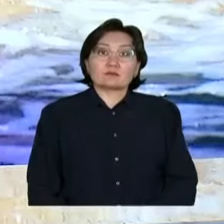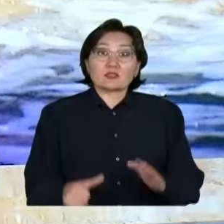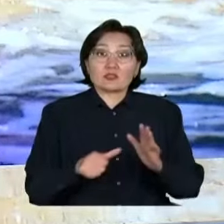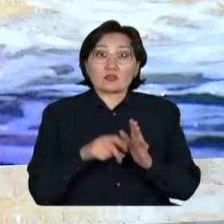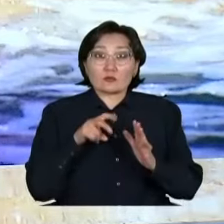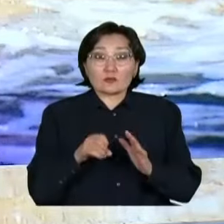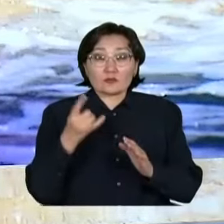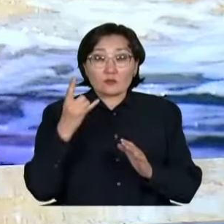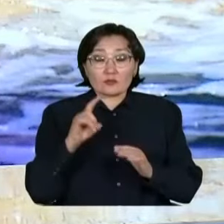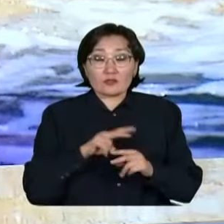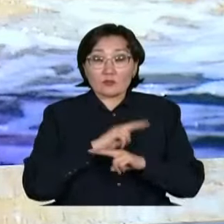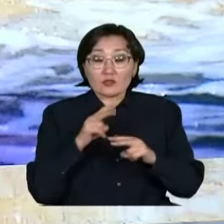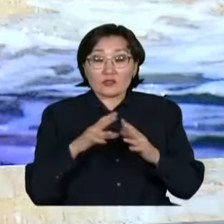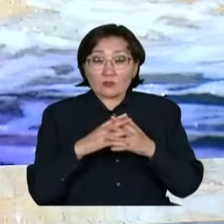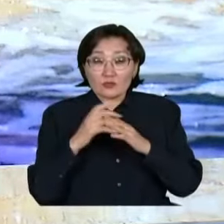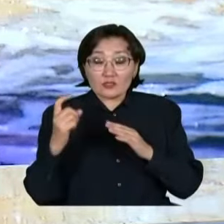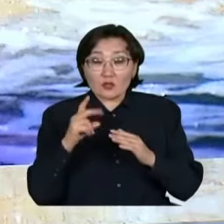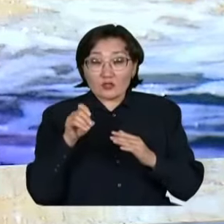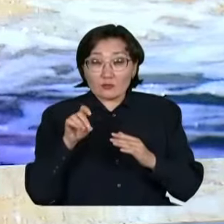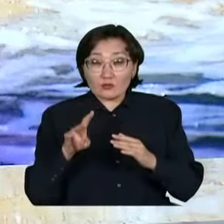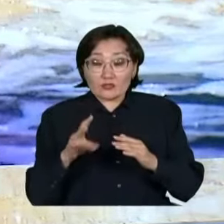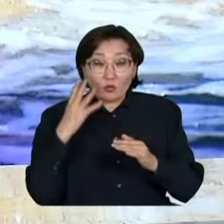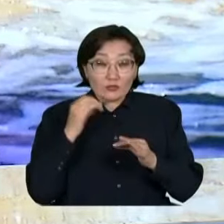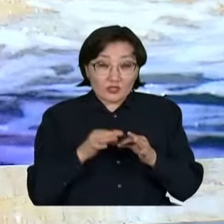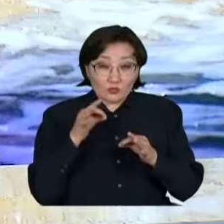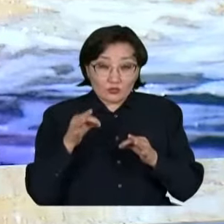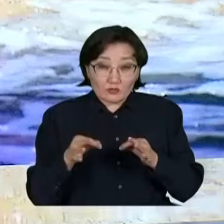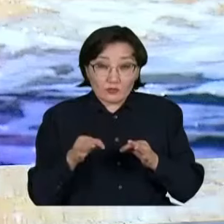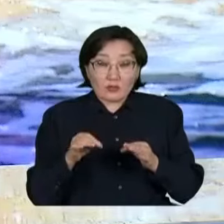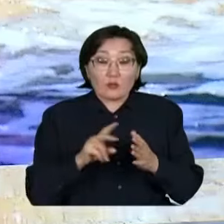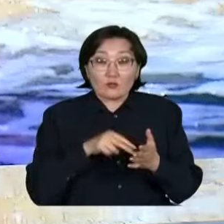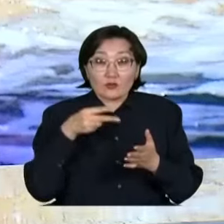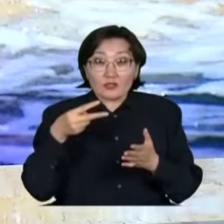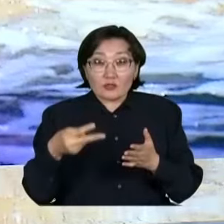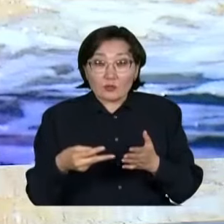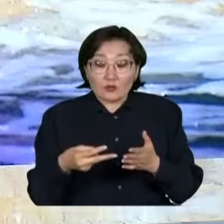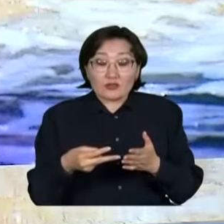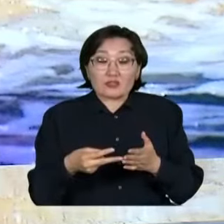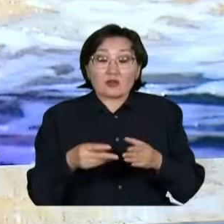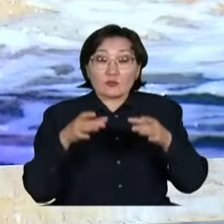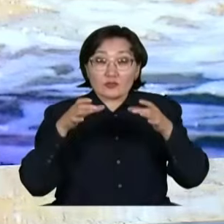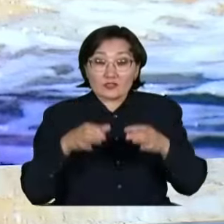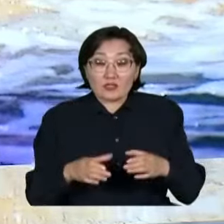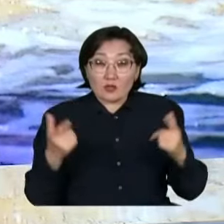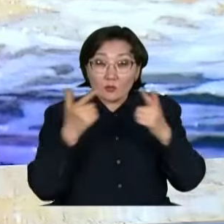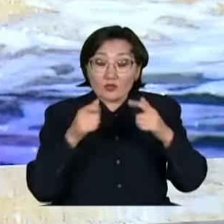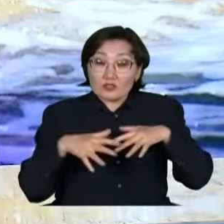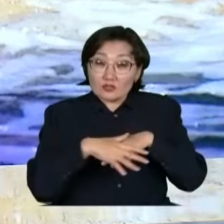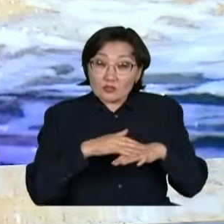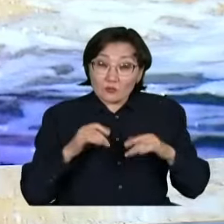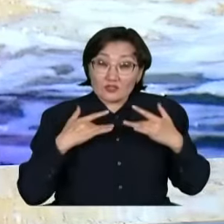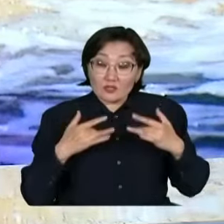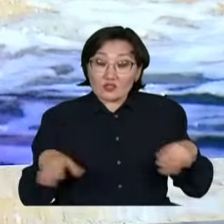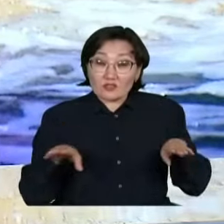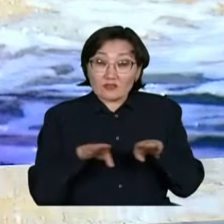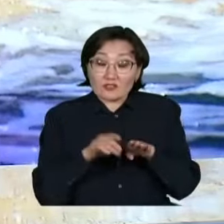6-летний ребенок погиб на ферме в селе Кемертуган Алматинской области. Он упал в резервуар. Об этом заявляют местные жители, которые требуют